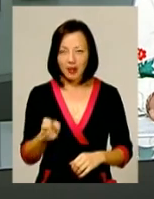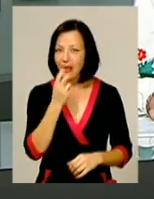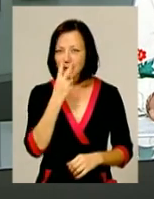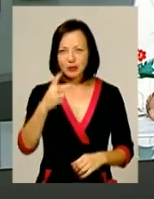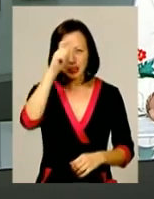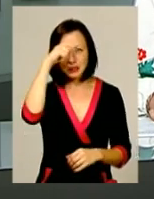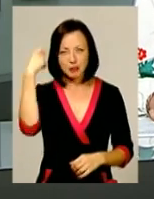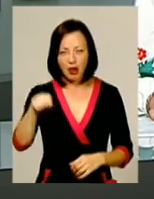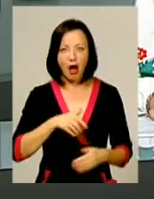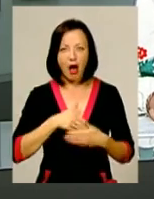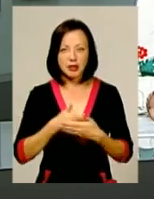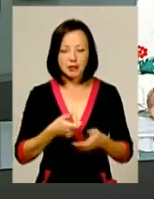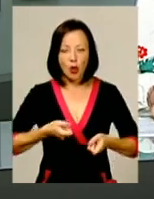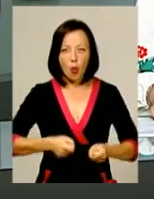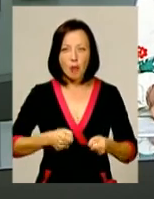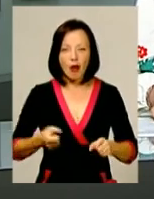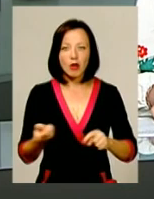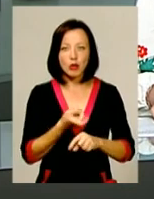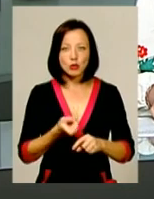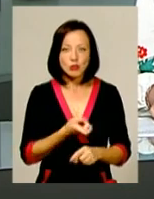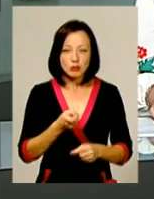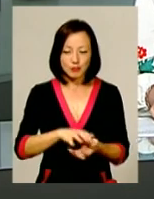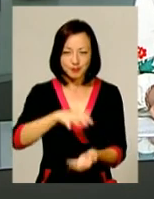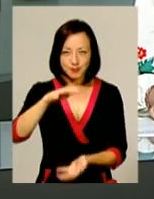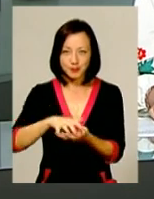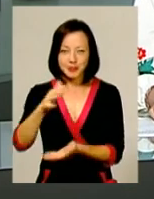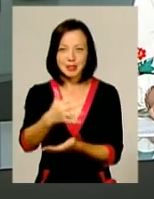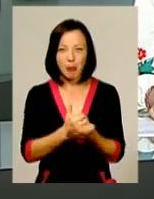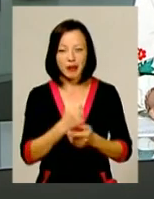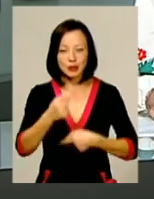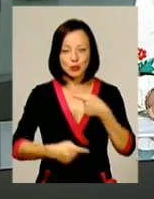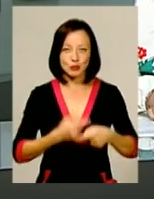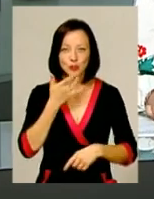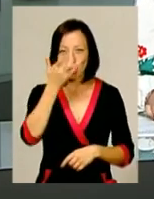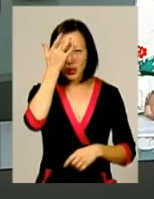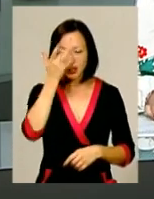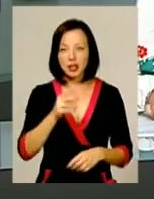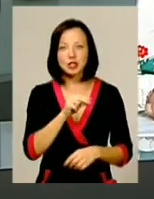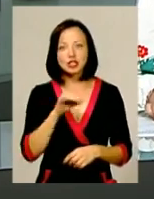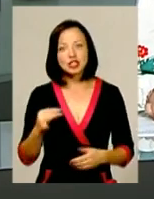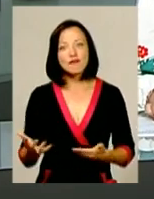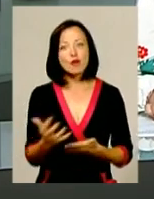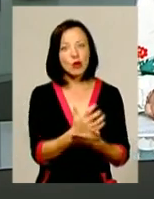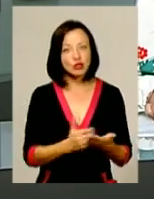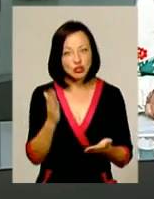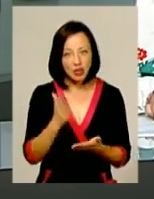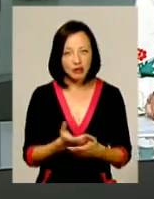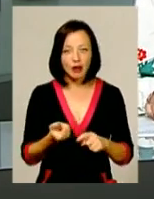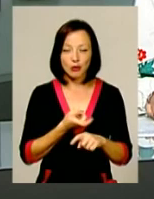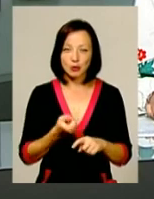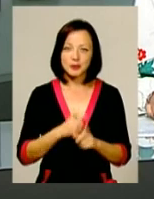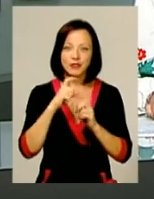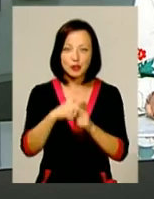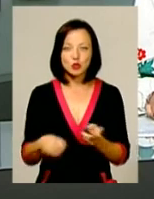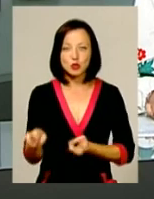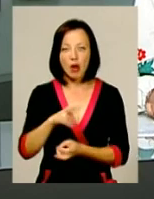на спеку, активно копають бульбу та поповнюють її запаси до наступного літа. Чи врожайний цей рік для картоплі? Відповідь